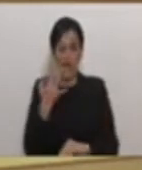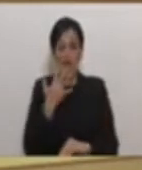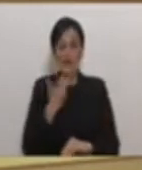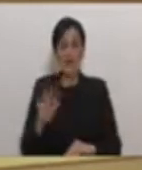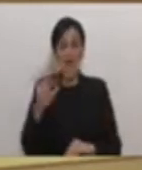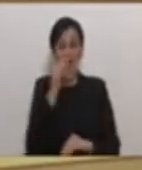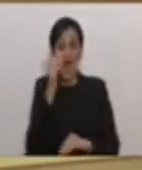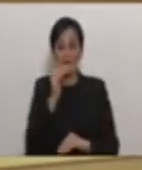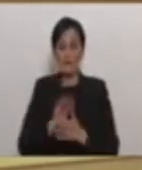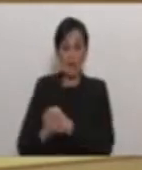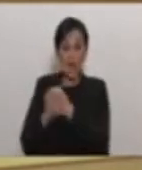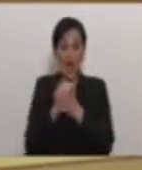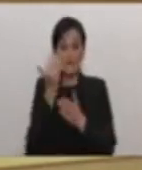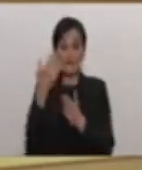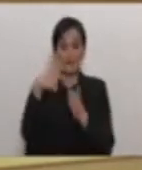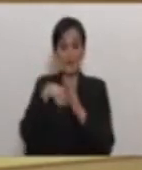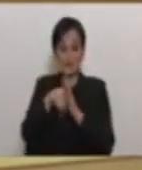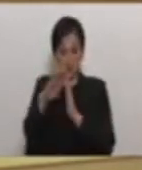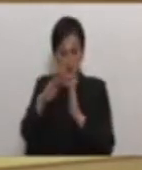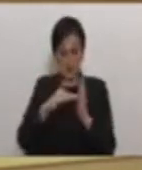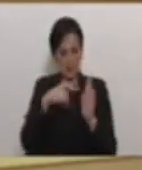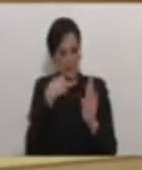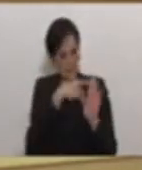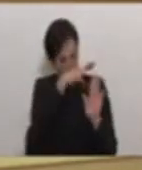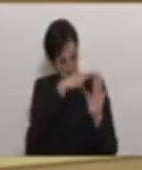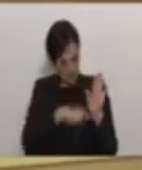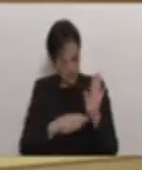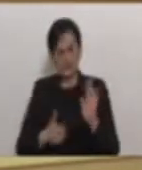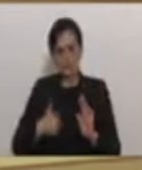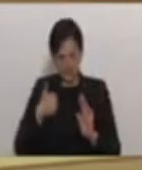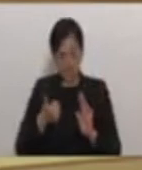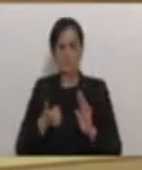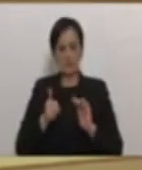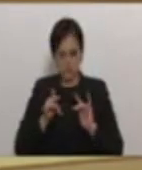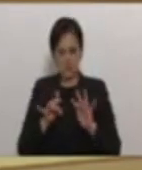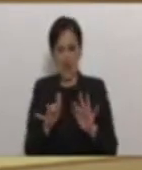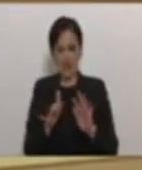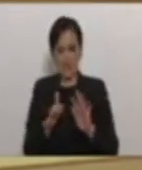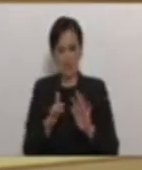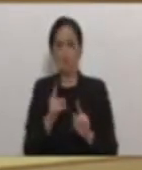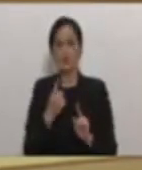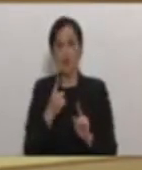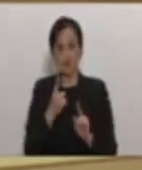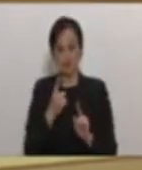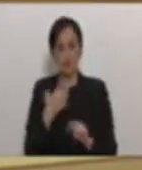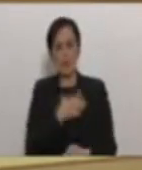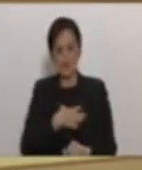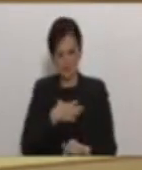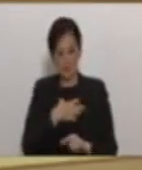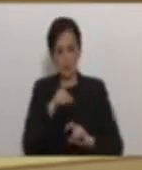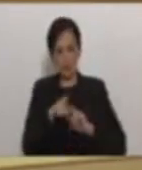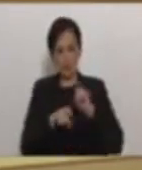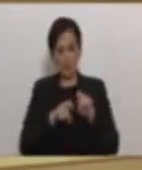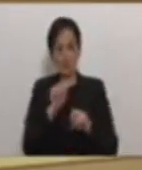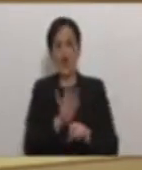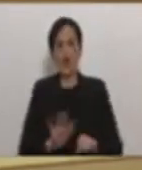გამოგზავნილ კითხვარზე ღირსეული და საქმიანი რეაგირება მოხდეს, რადგან წინ გადაიდგას მნიშვნელოვანი ნაბიჯი ევროკავშირის